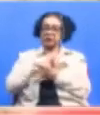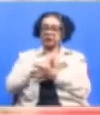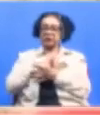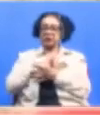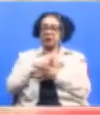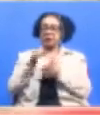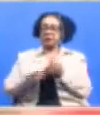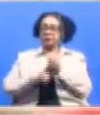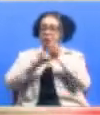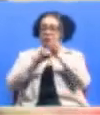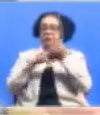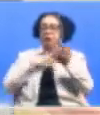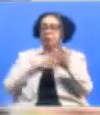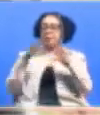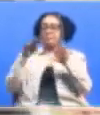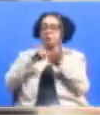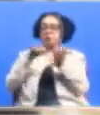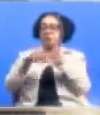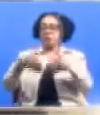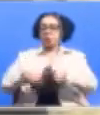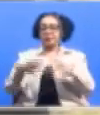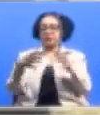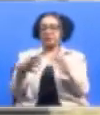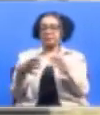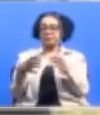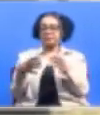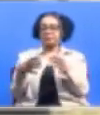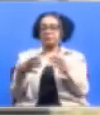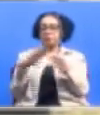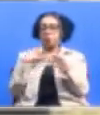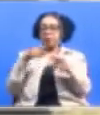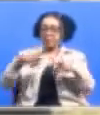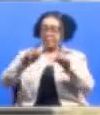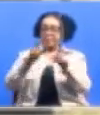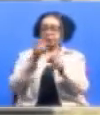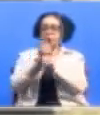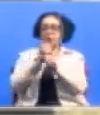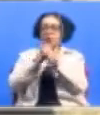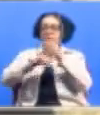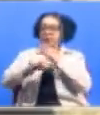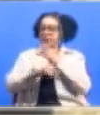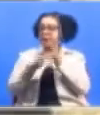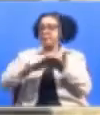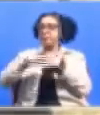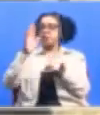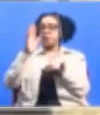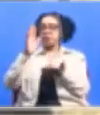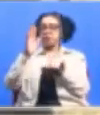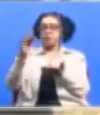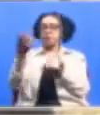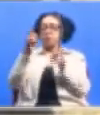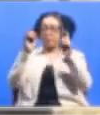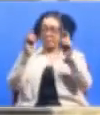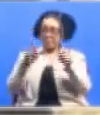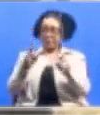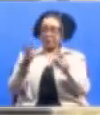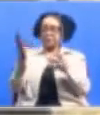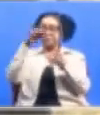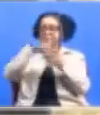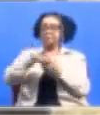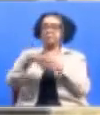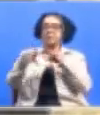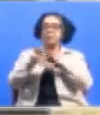support team yetu ya Migori Youth, na tunataka hao pia wafanye bidii zaidi. Lazima tuingie Premier League.